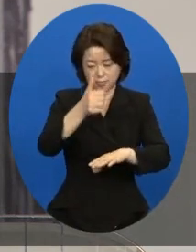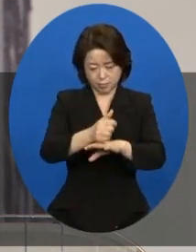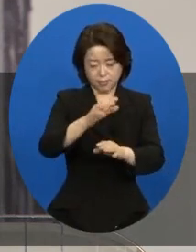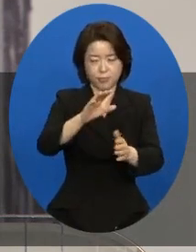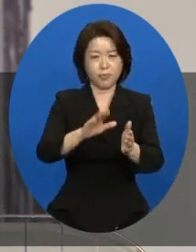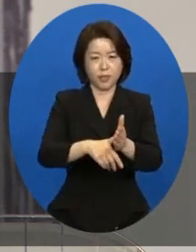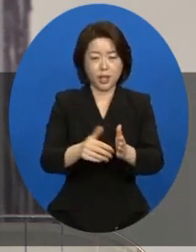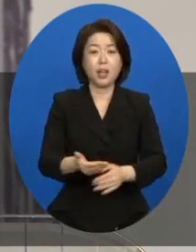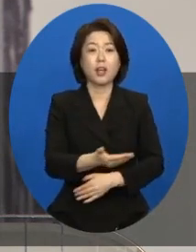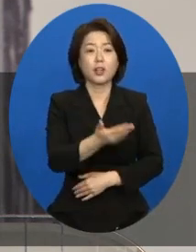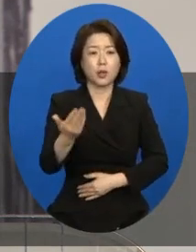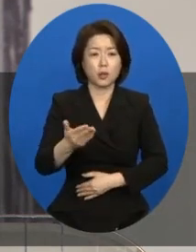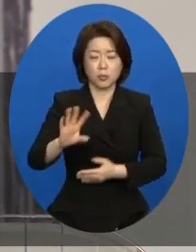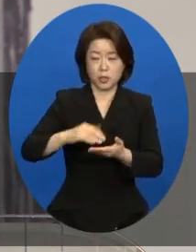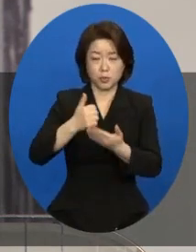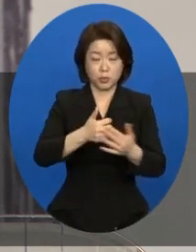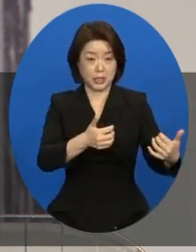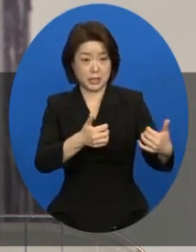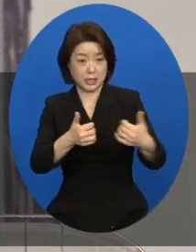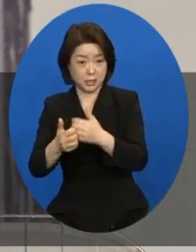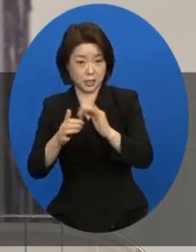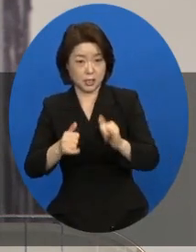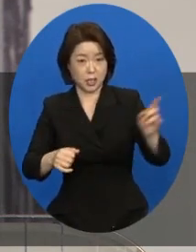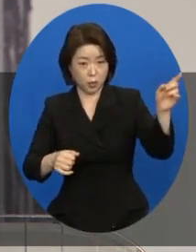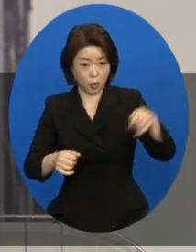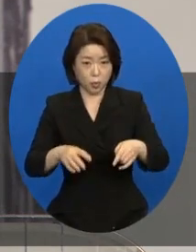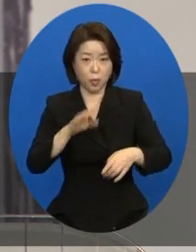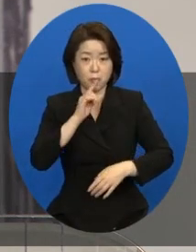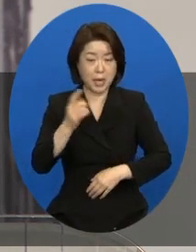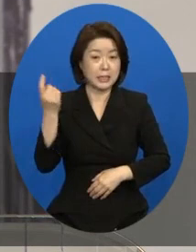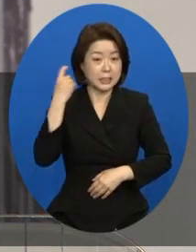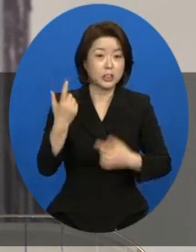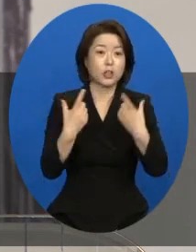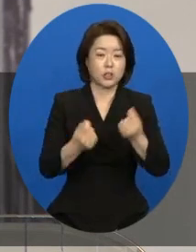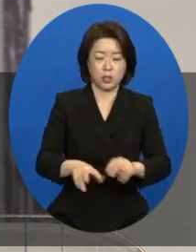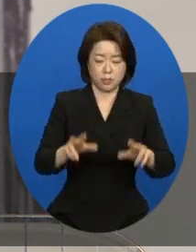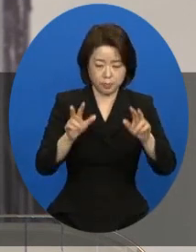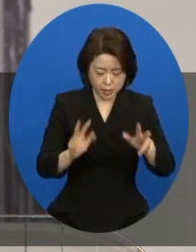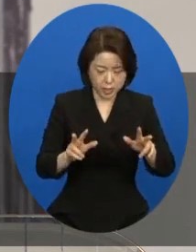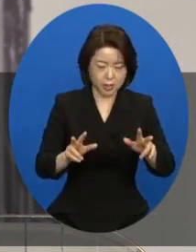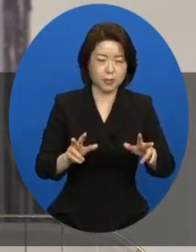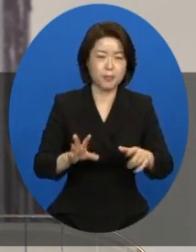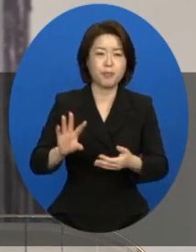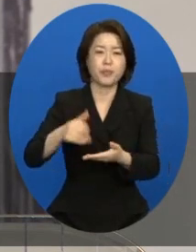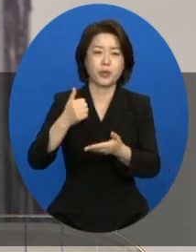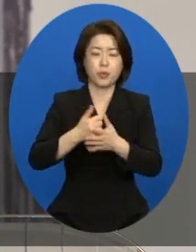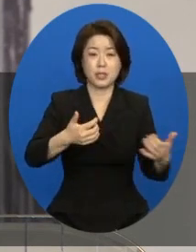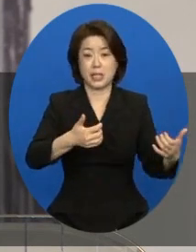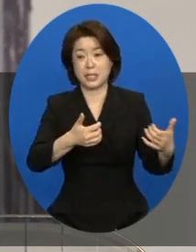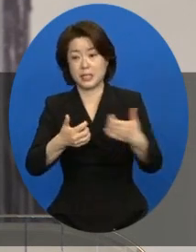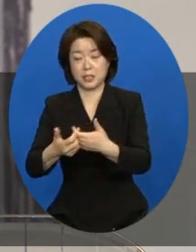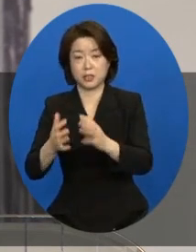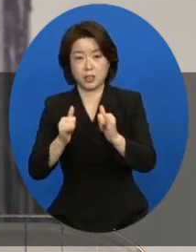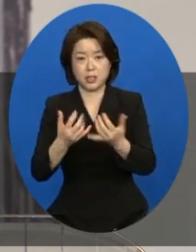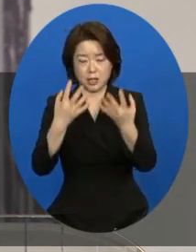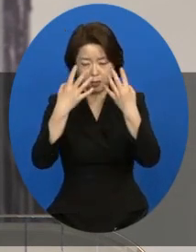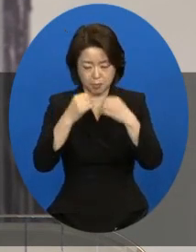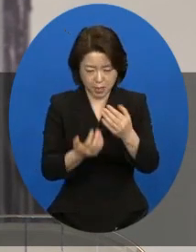때입니다. 여러분이 그리스도의 적대자가 올 것이라는 말을 들은 것과 같이 지금 그리스도의 적대자가